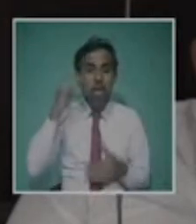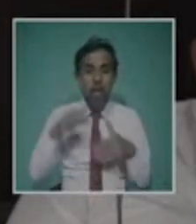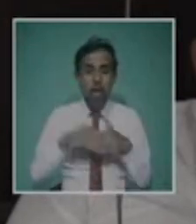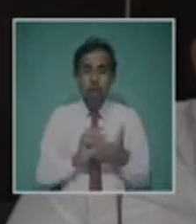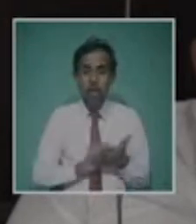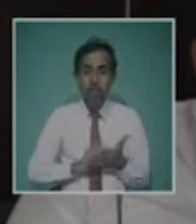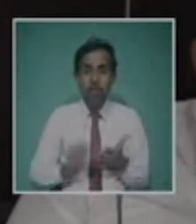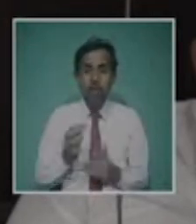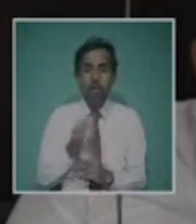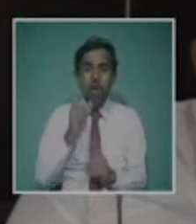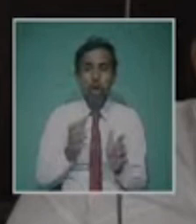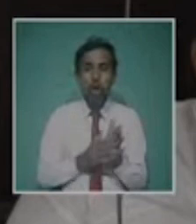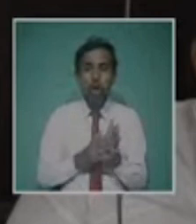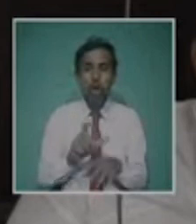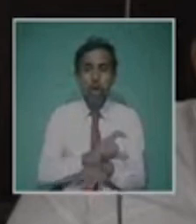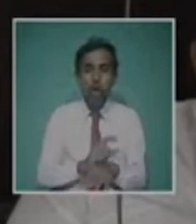ஜனாதிபதி